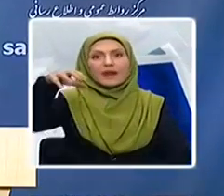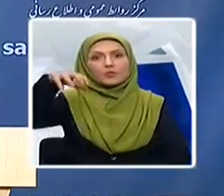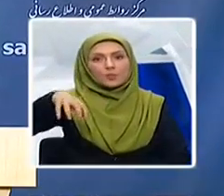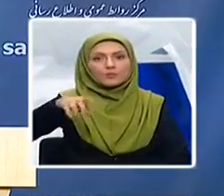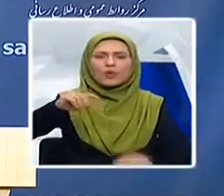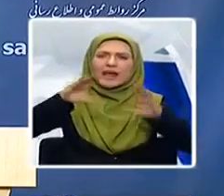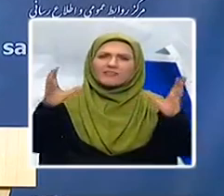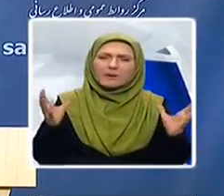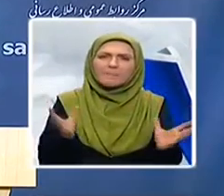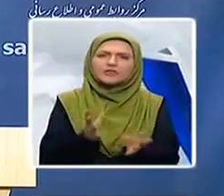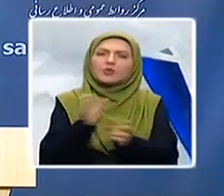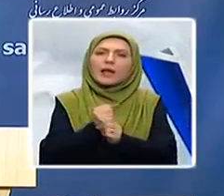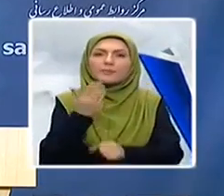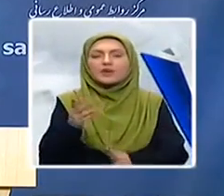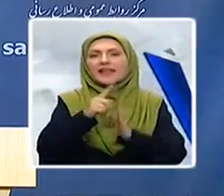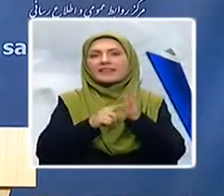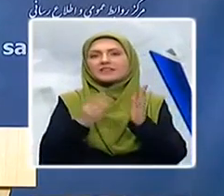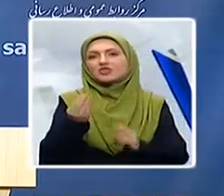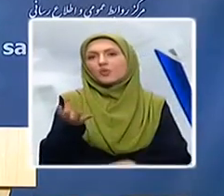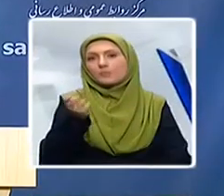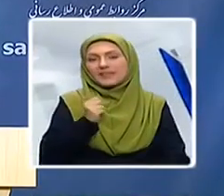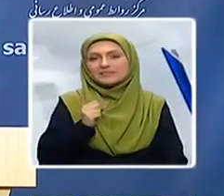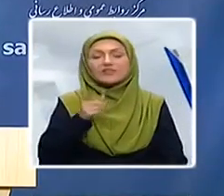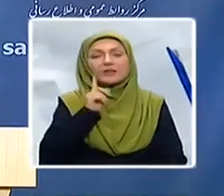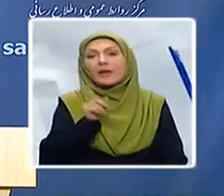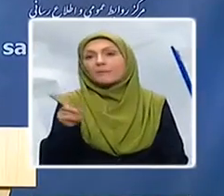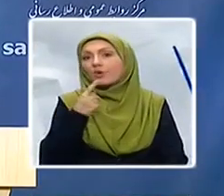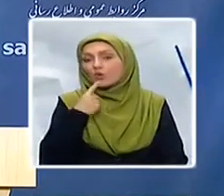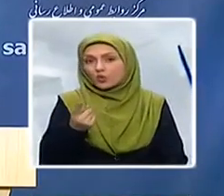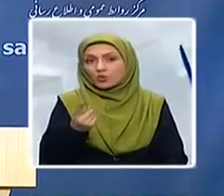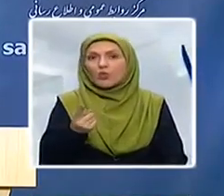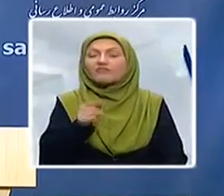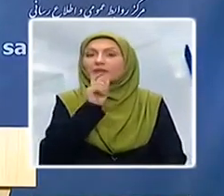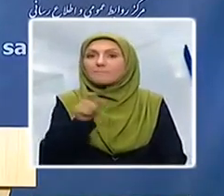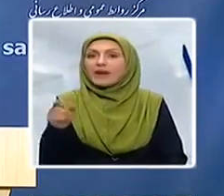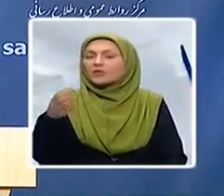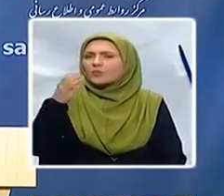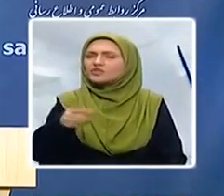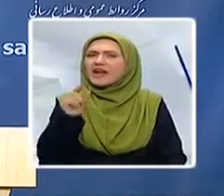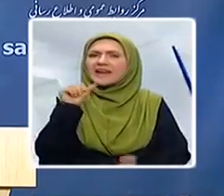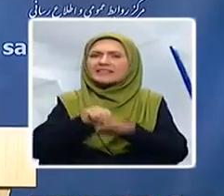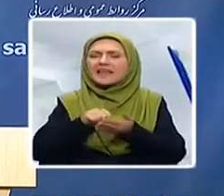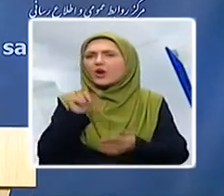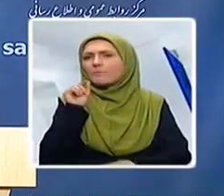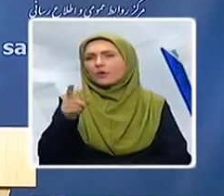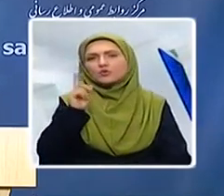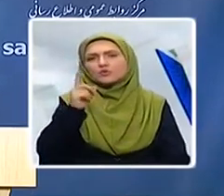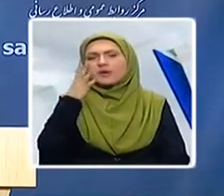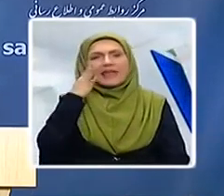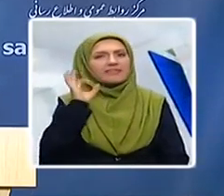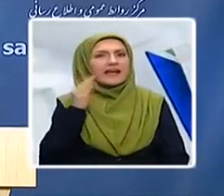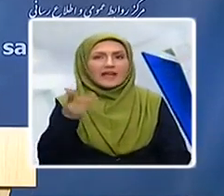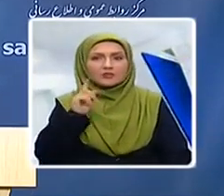است. معاون وزیر بهداشت با این حال با خطاب قرار دادن مردم به خصوص در کلان شهر تهران گفت اگر فاصله